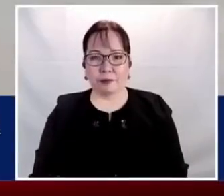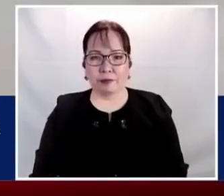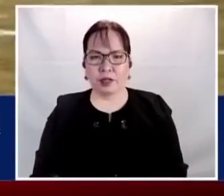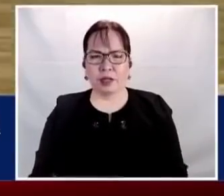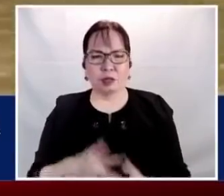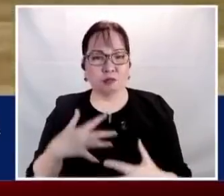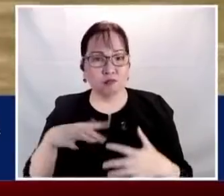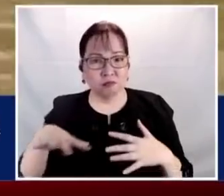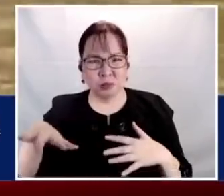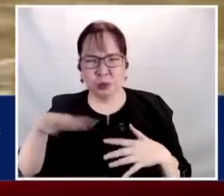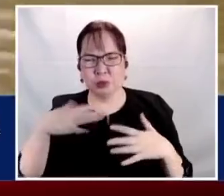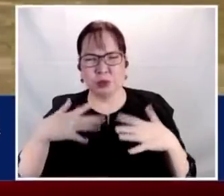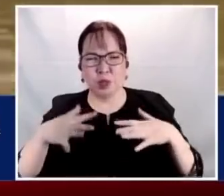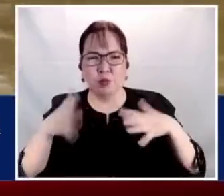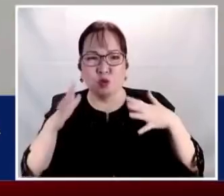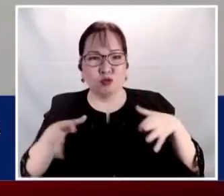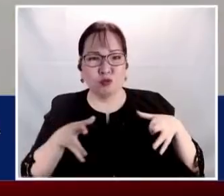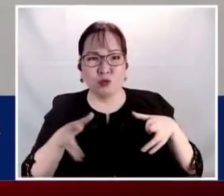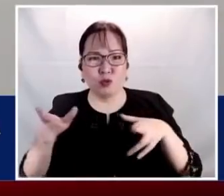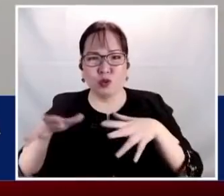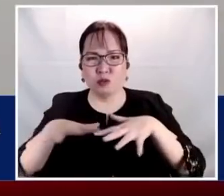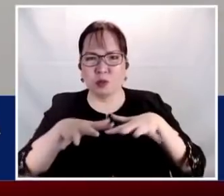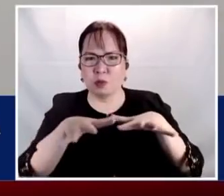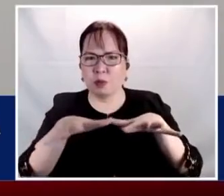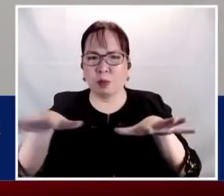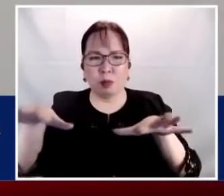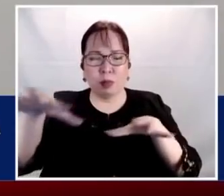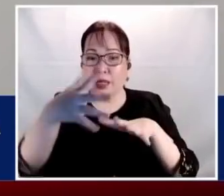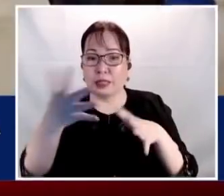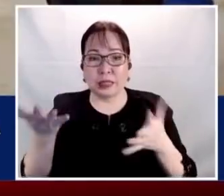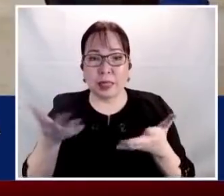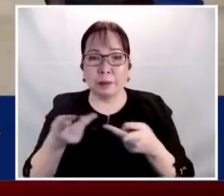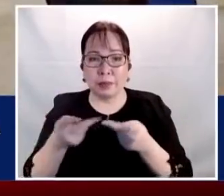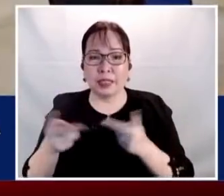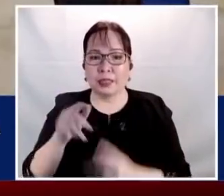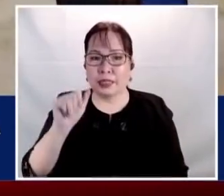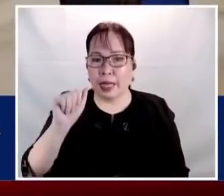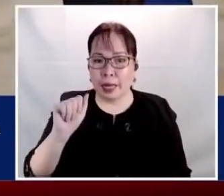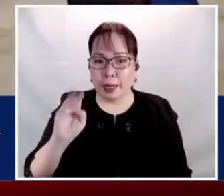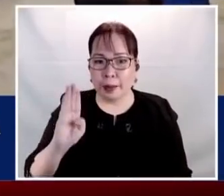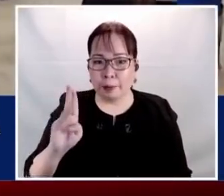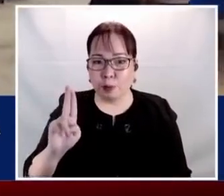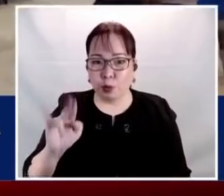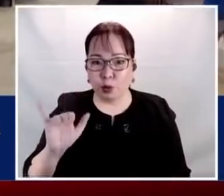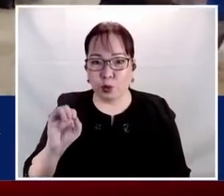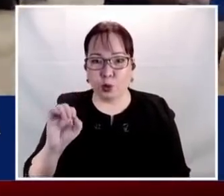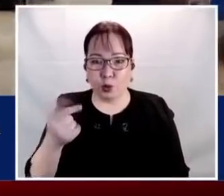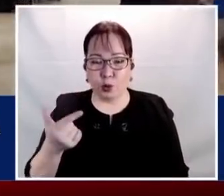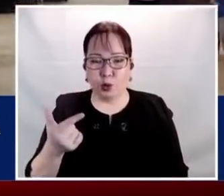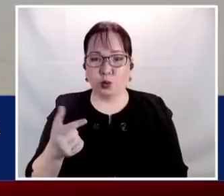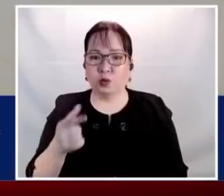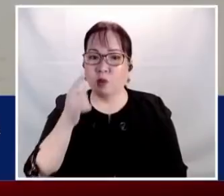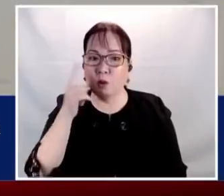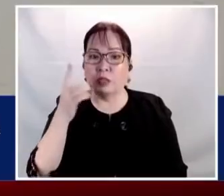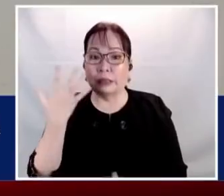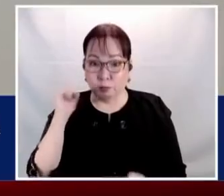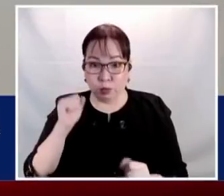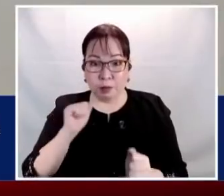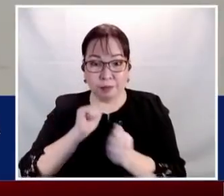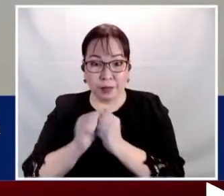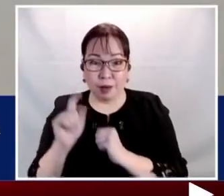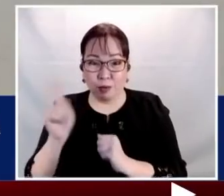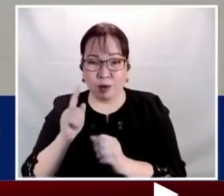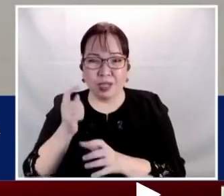Nagmistulang lawa ang mga kalsada sa halos lahat ng lugar sa Abuyog. Tanging truck lang ang makadadaan. Pero